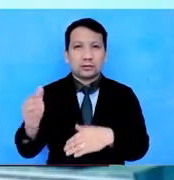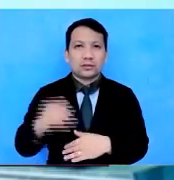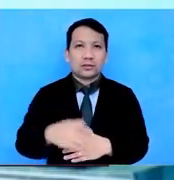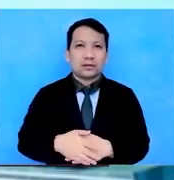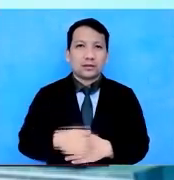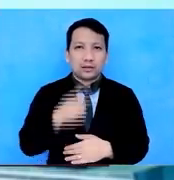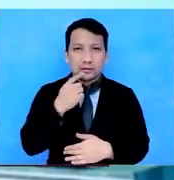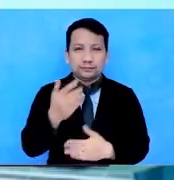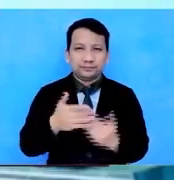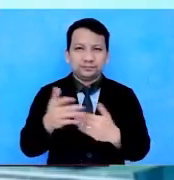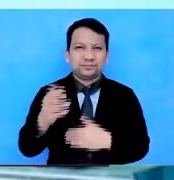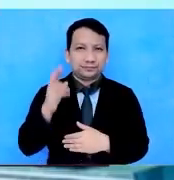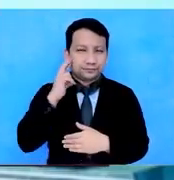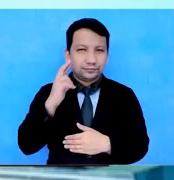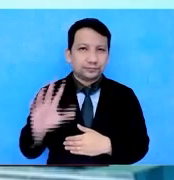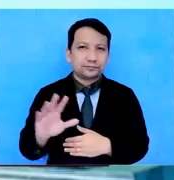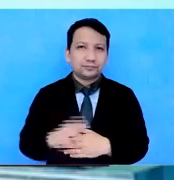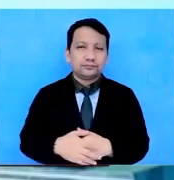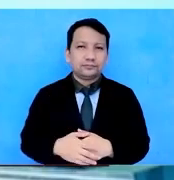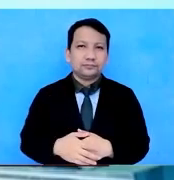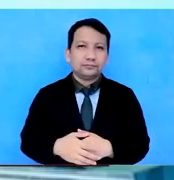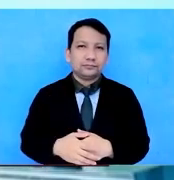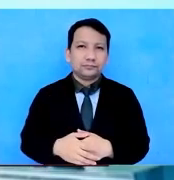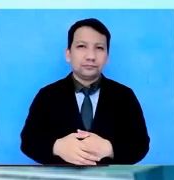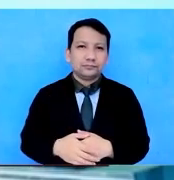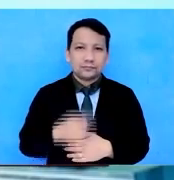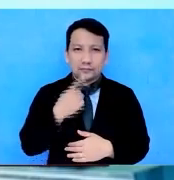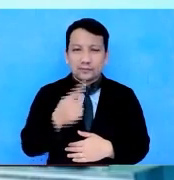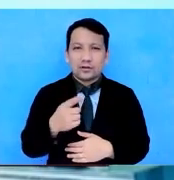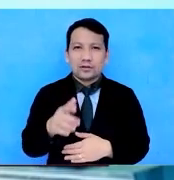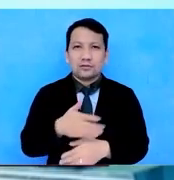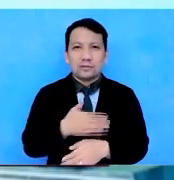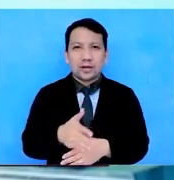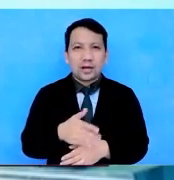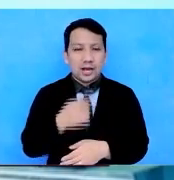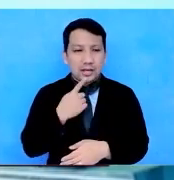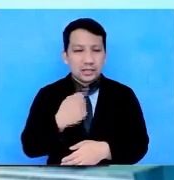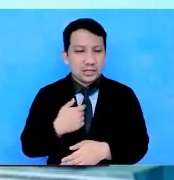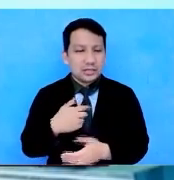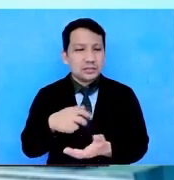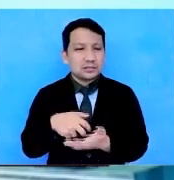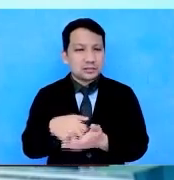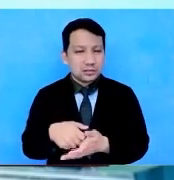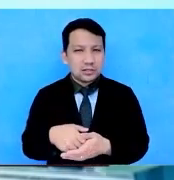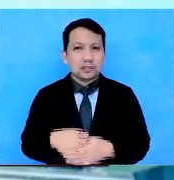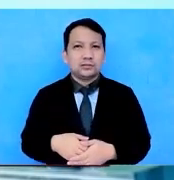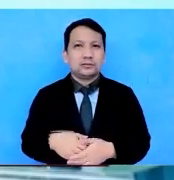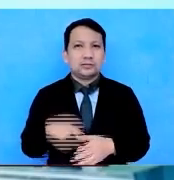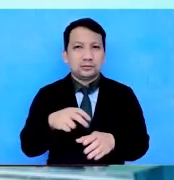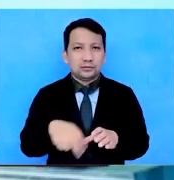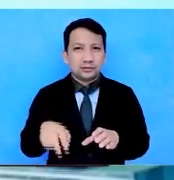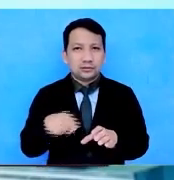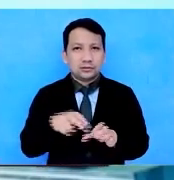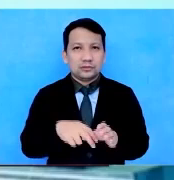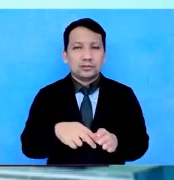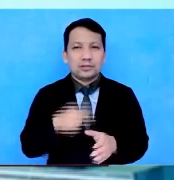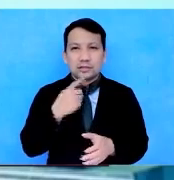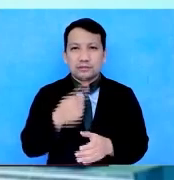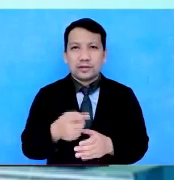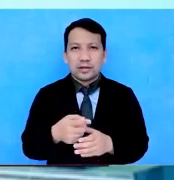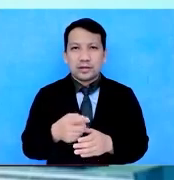nagpasampol pa siya sa Radyo 5. But I've got all that I need right here in